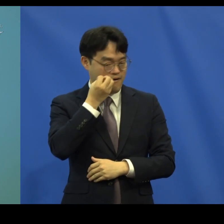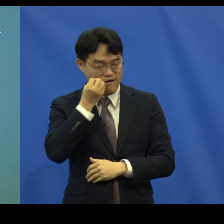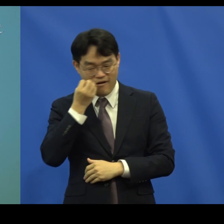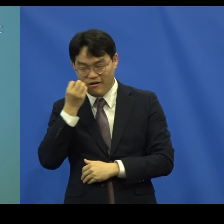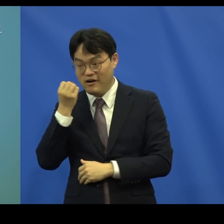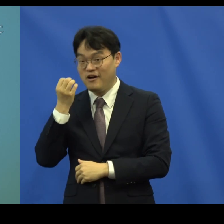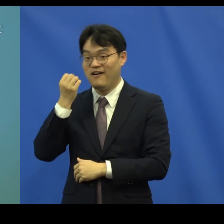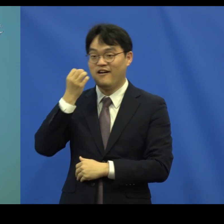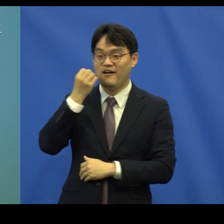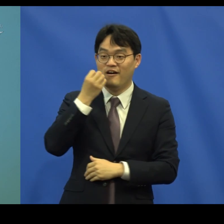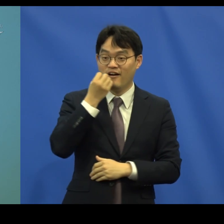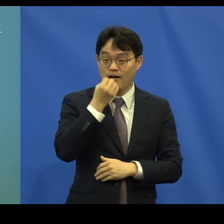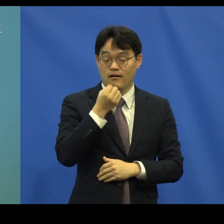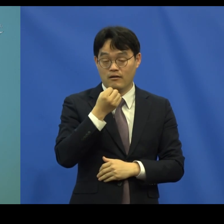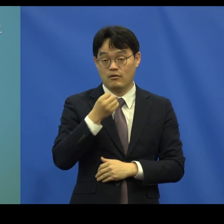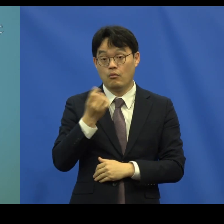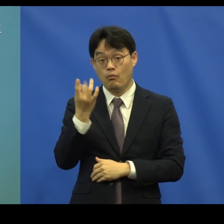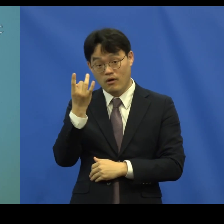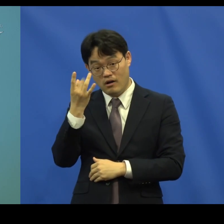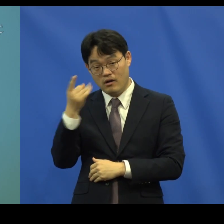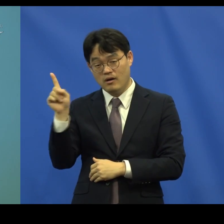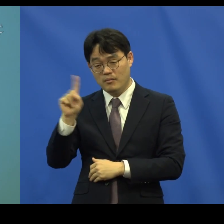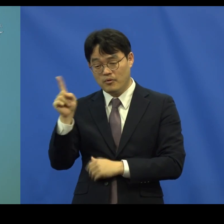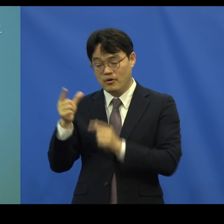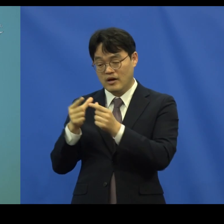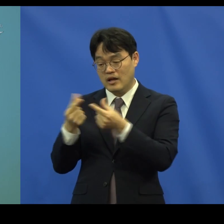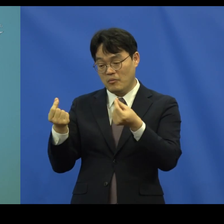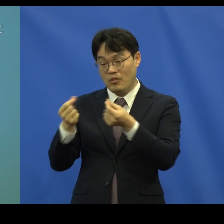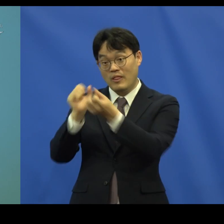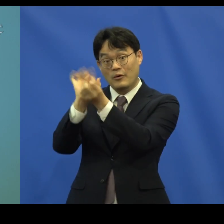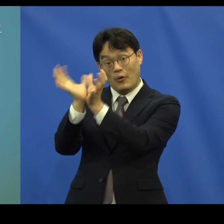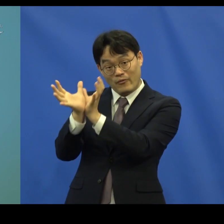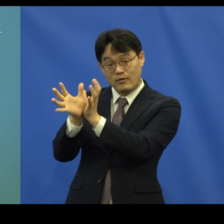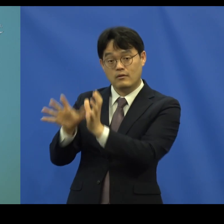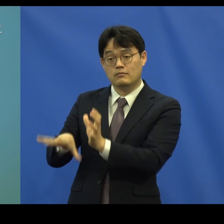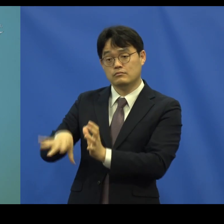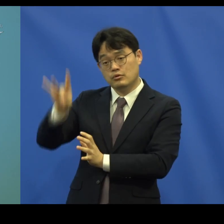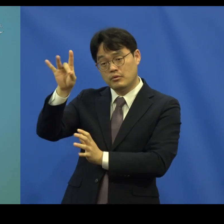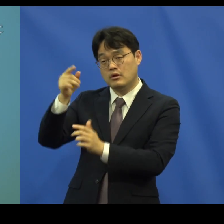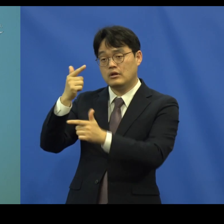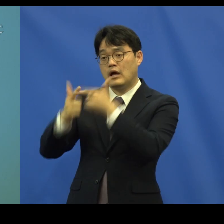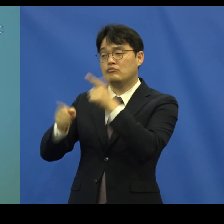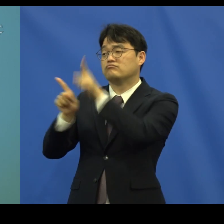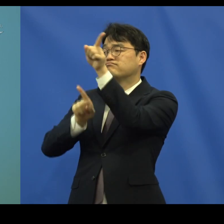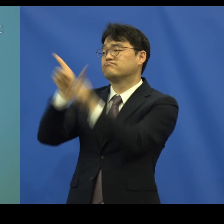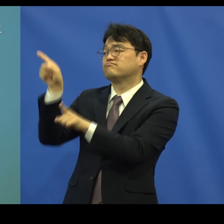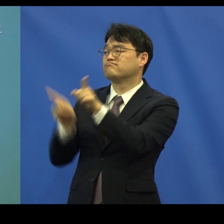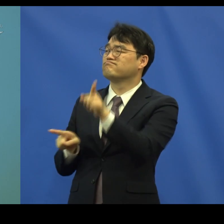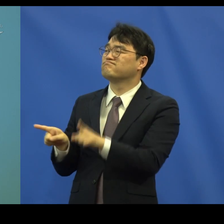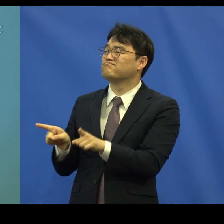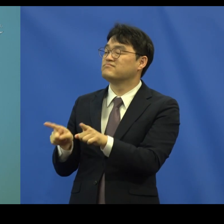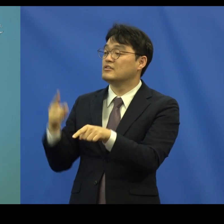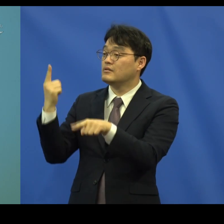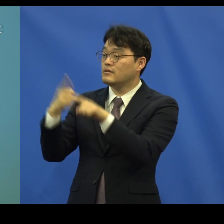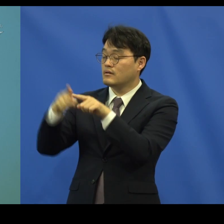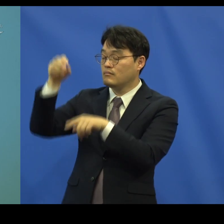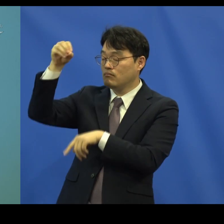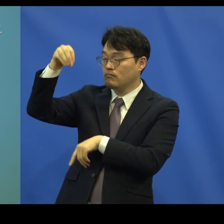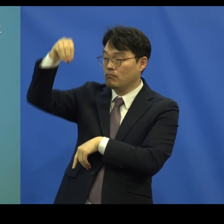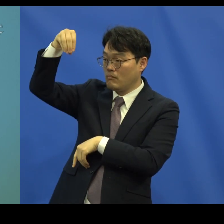벚꽃도 그렇게 다추고 있는 나무 같았는데 살아 있었던 거죠. 그 때가 되니까 이렇게 꽃이 피어오르는 거, 향기를